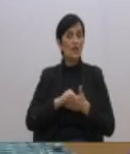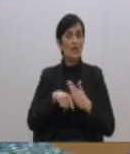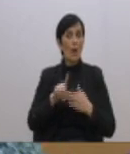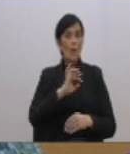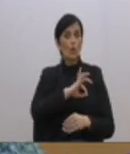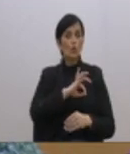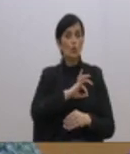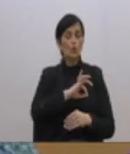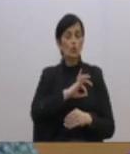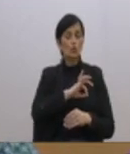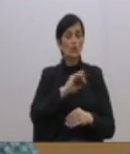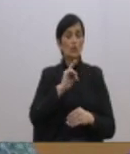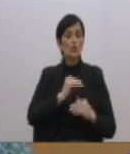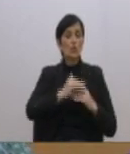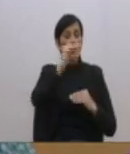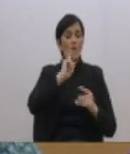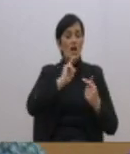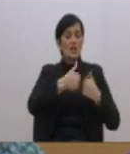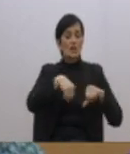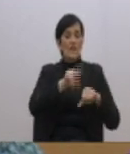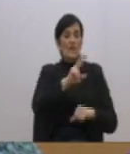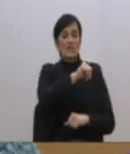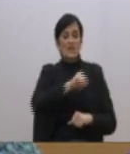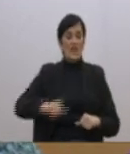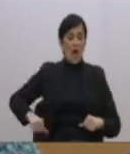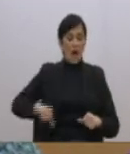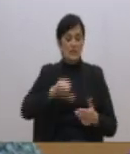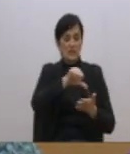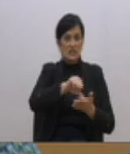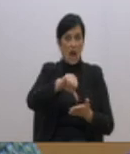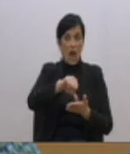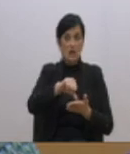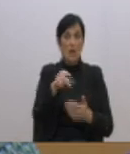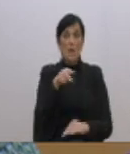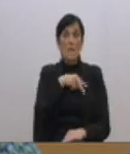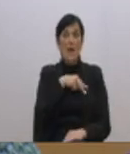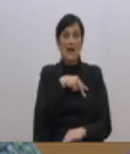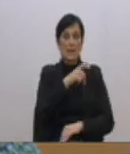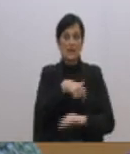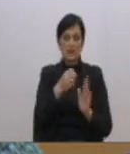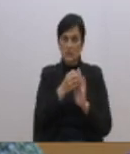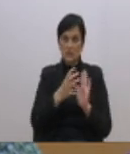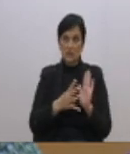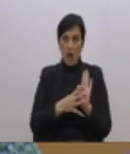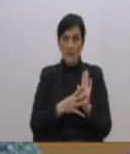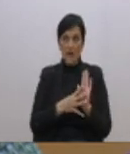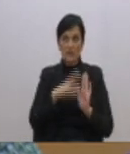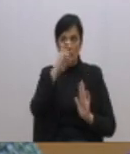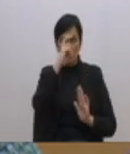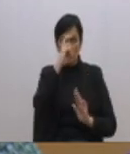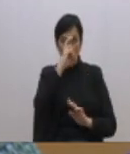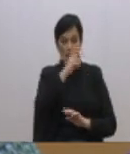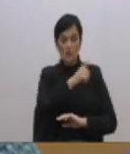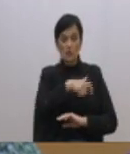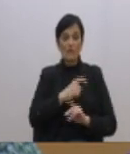იუსტიციის უმაღლეს საბჭოში, ყველა ის ადამიანი, ვინც კლანს წარმოადგენს. აქედან პარლამენტის წევრი 19, მთავრობის წევრიან